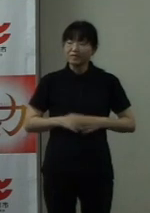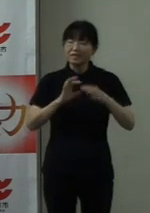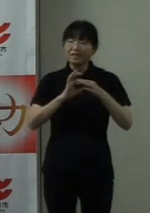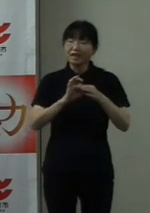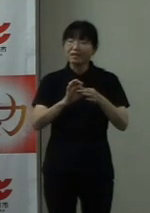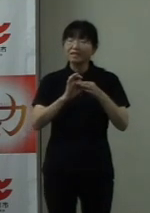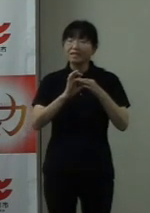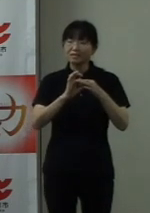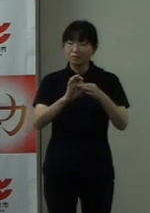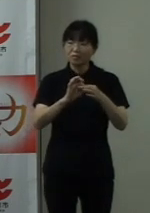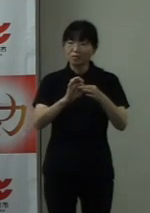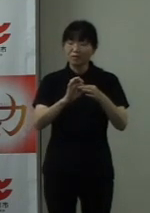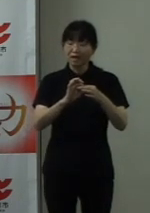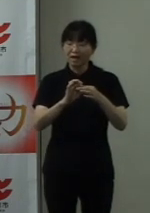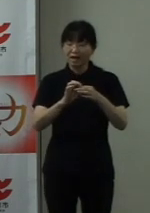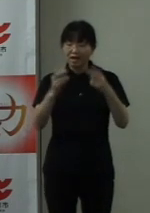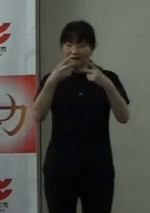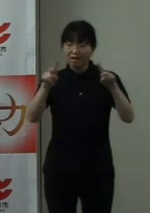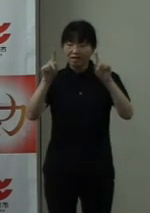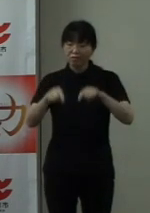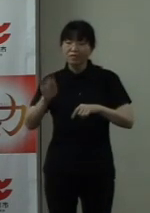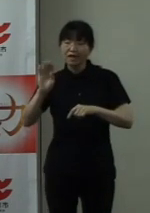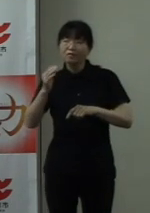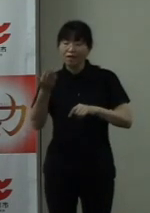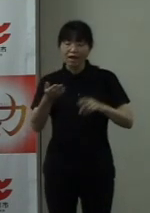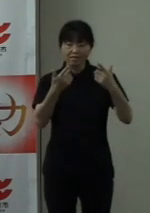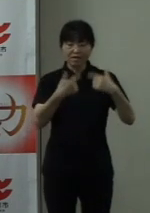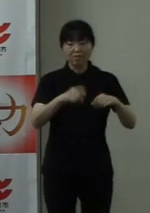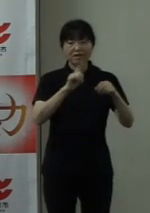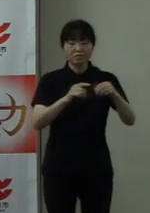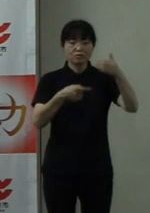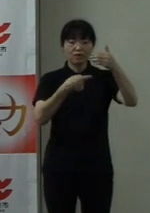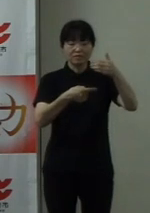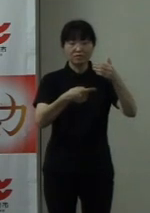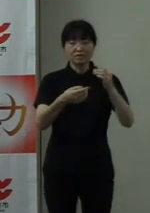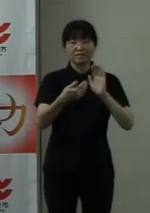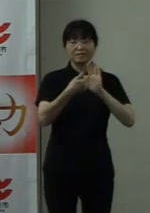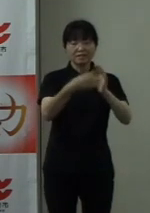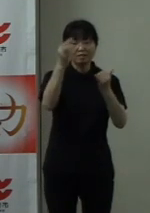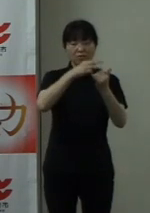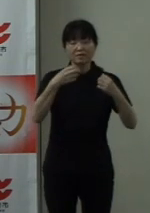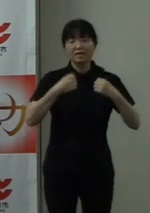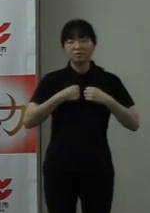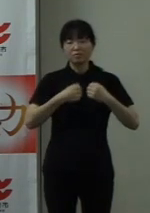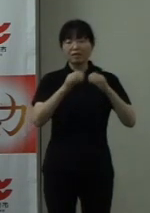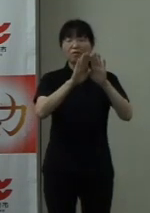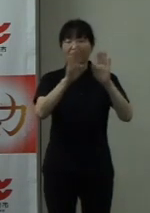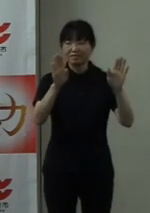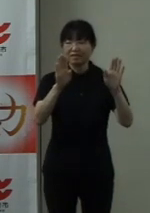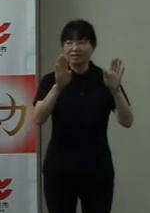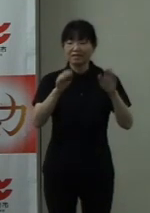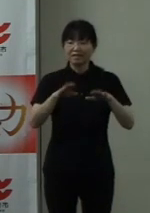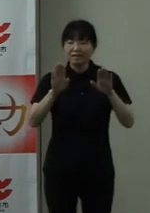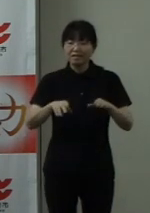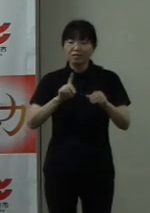ものがあったり、あと毎年、9月1日に出雲さん防災訓練やってると思うんですけど、今年は何かいつも